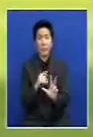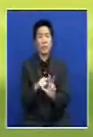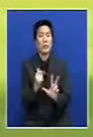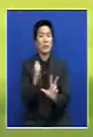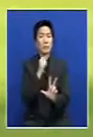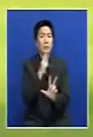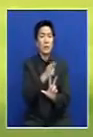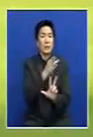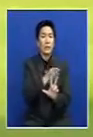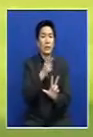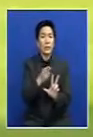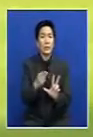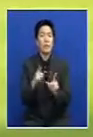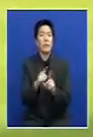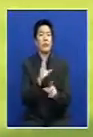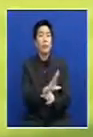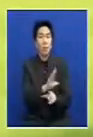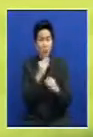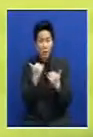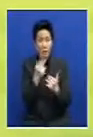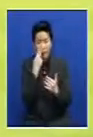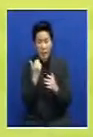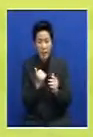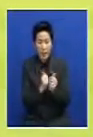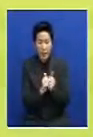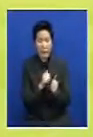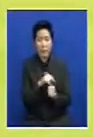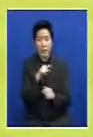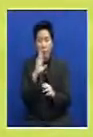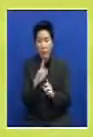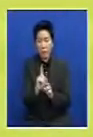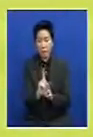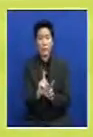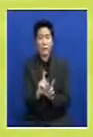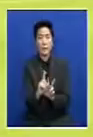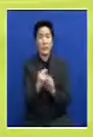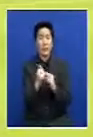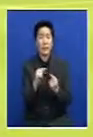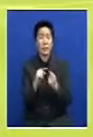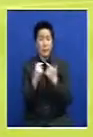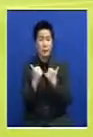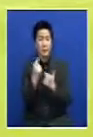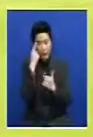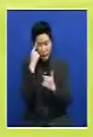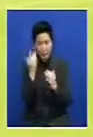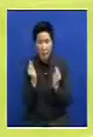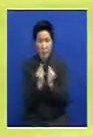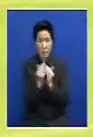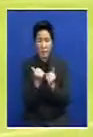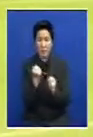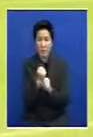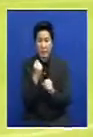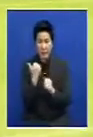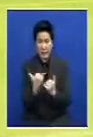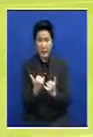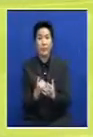เลคฮัมซิกส์นะครับและวอริเมียไวส์นะครับคอยปั้นเกมให้กับกองหน้าตัวเป้าอย่างอองเดดูด้าโดยน่าจะเอาตัดเป็นตัวจริง